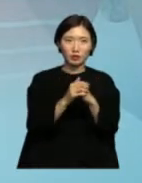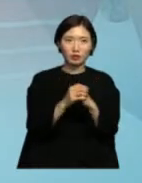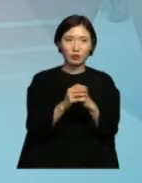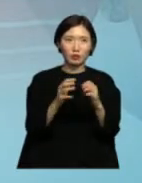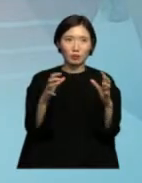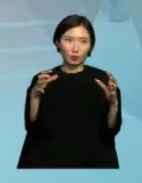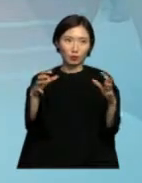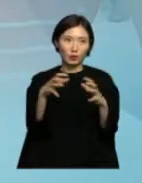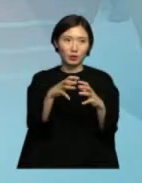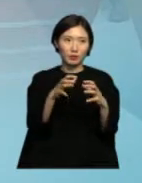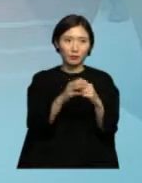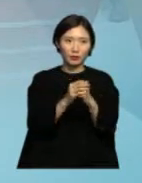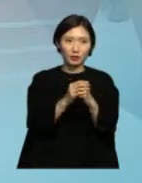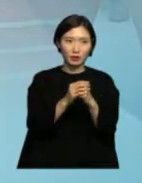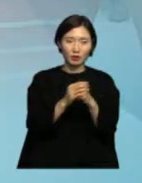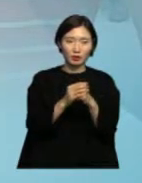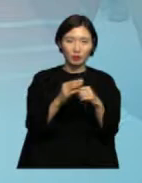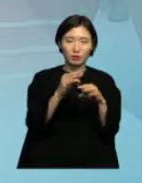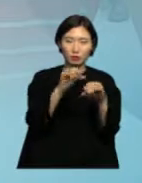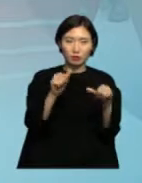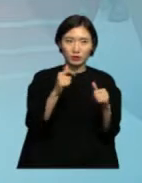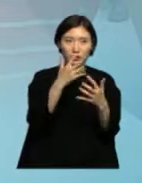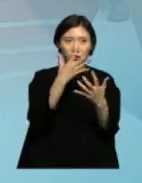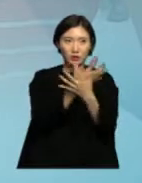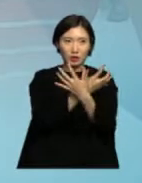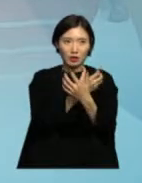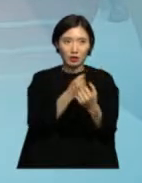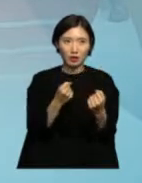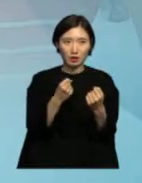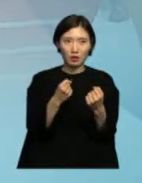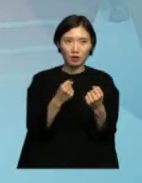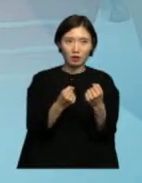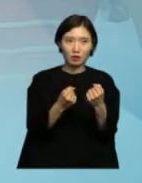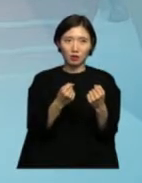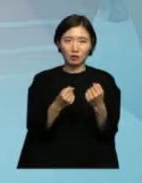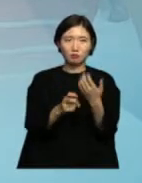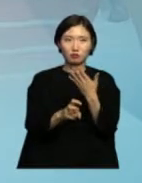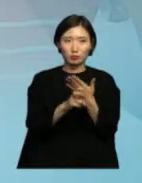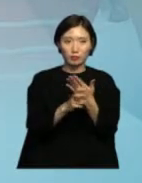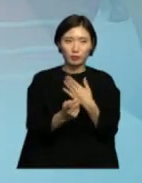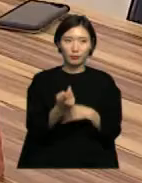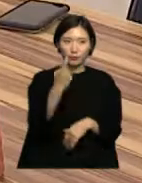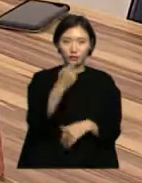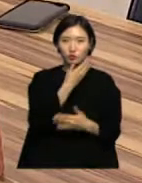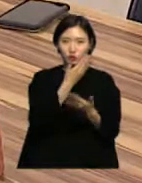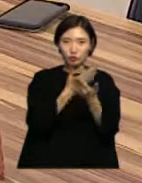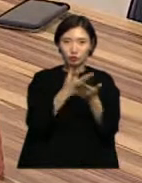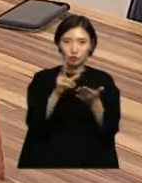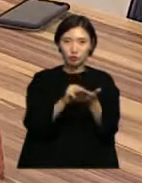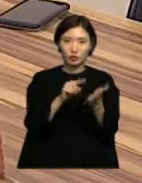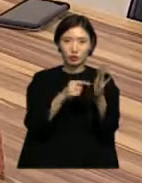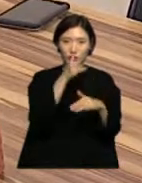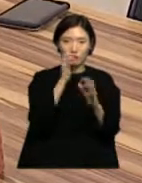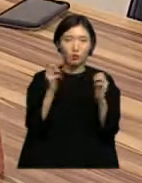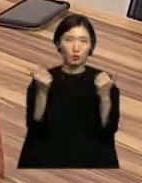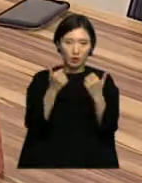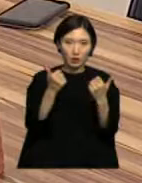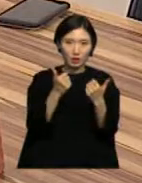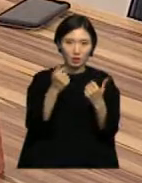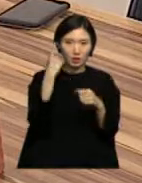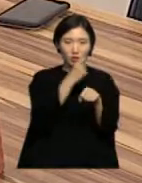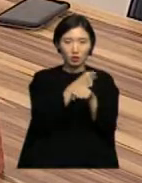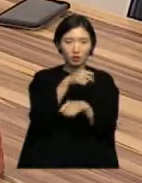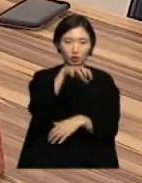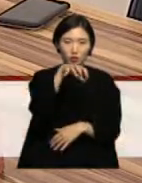연구소의 부지 공급 계약과 건축 허가의 적법 여부가 주요 의제로 다뤄졌습니다. 회의에선 한국콜마